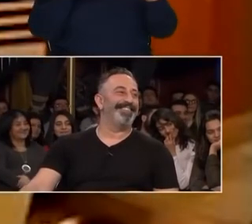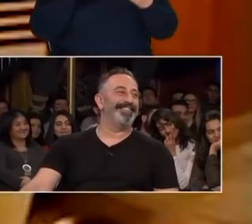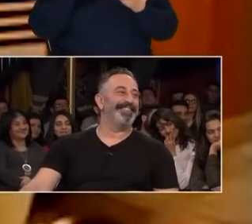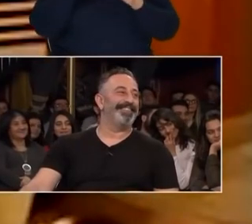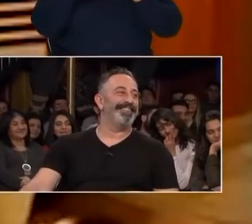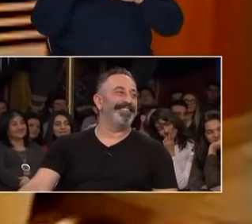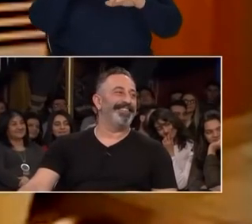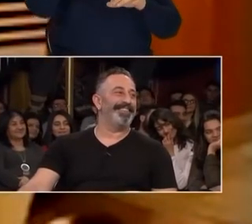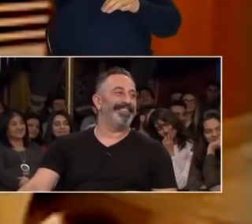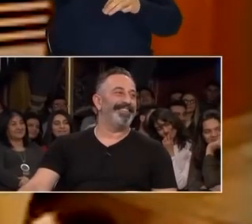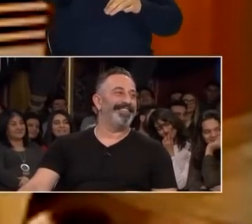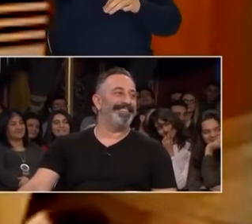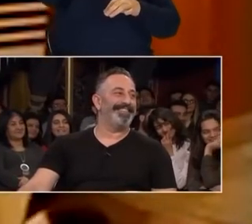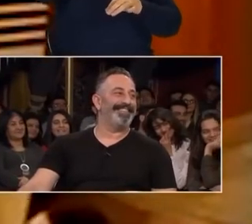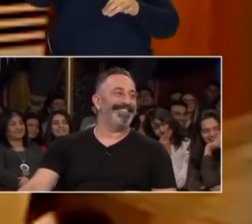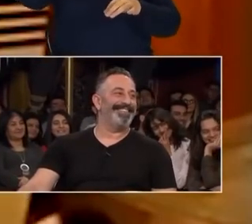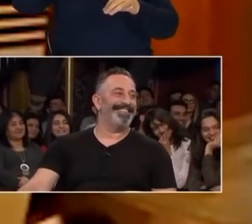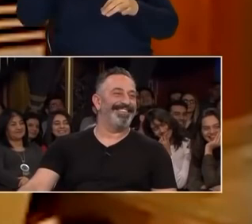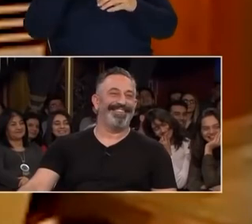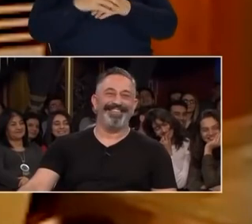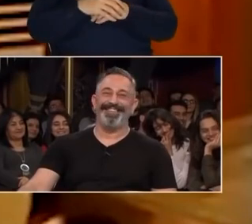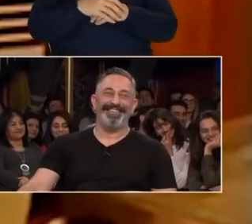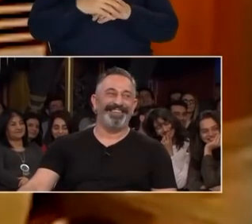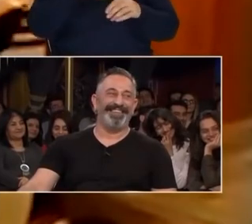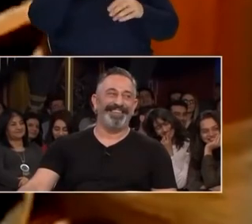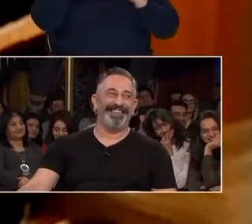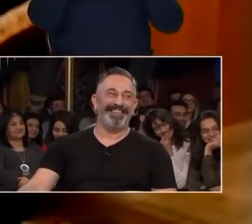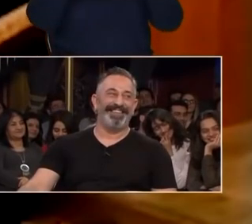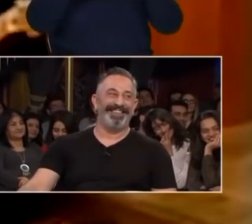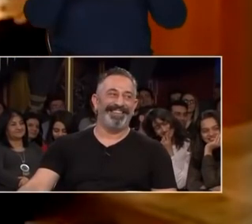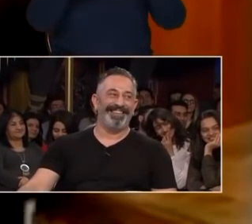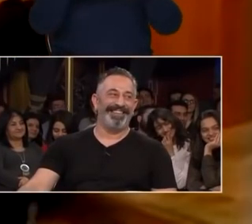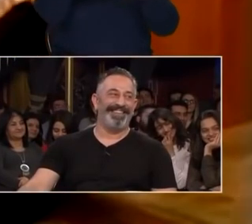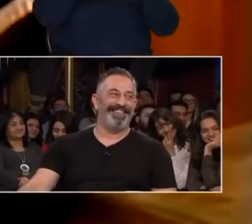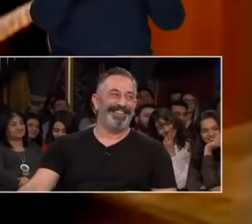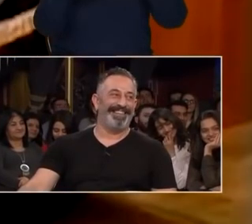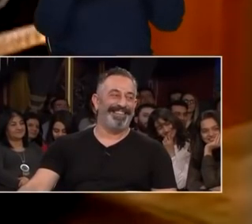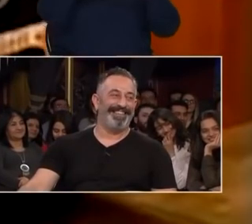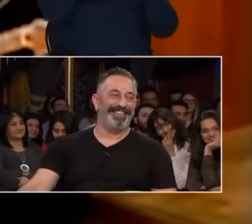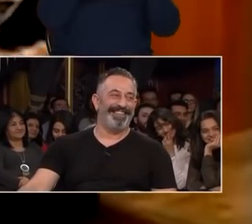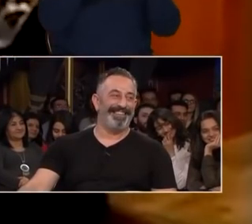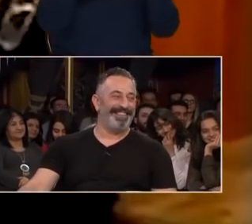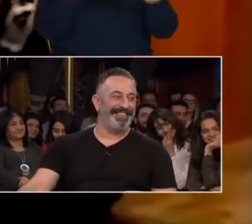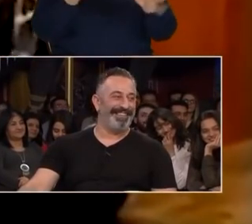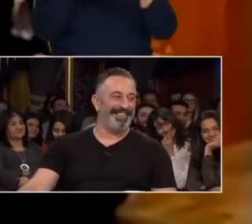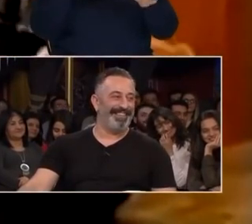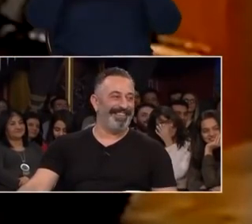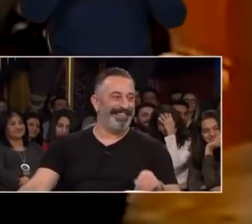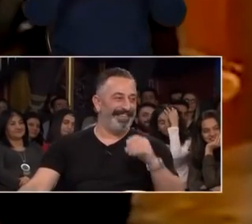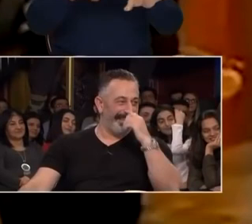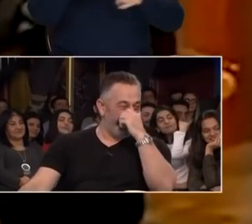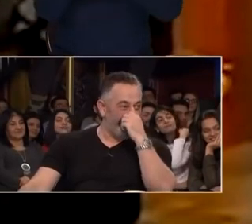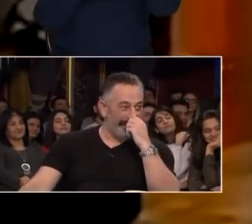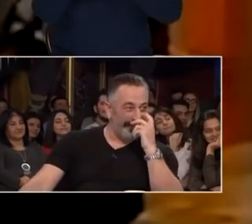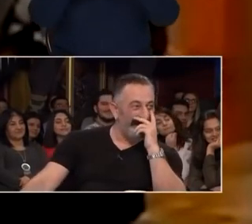bakıyor. Anlama yani. Yani çoğu zaman ayrı şarkıları bile söyledikleri oluyor. Evet. Şimdi hemen klibin